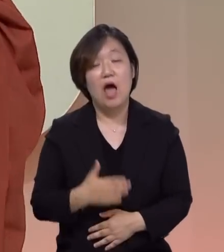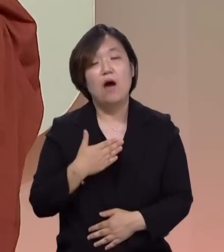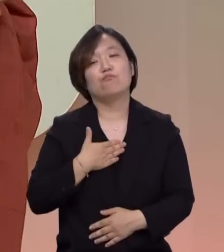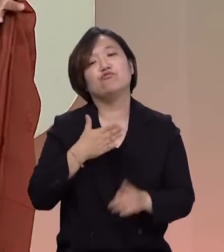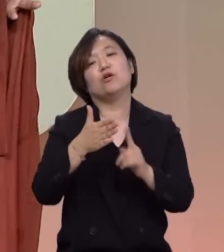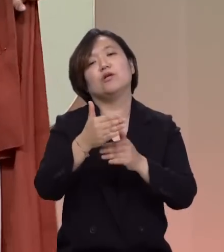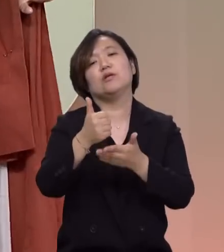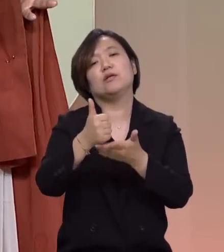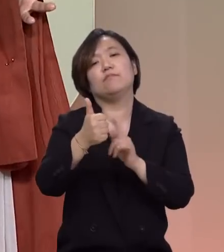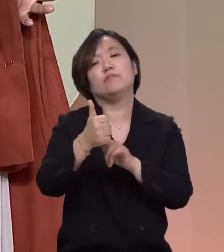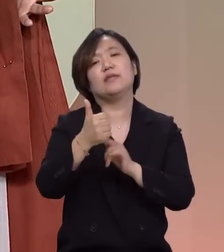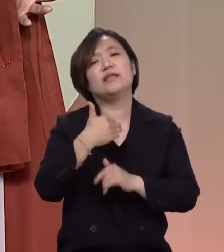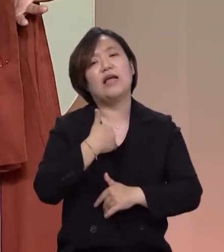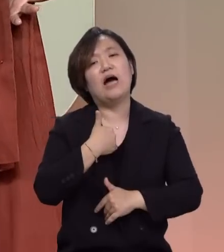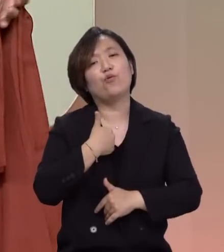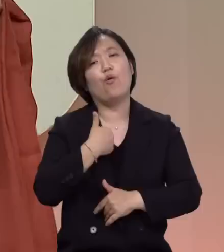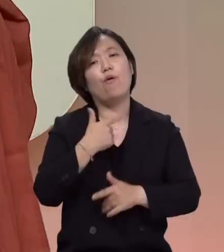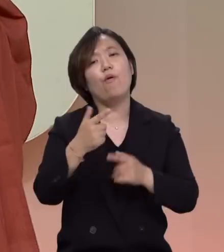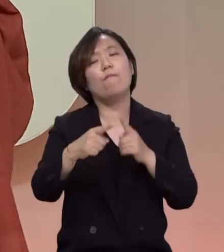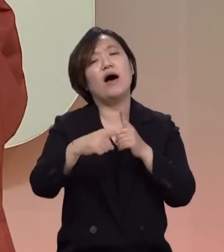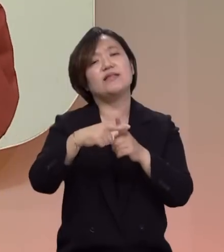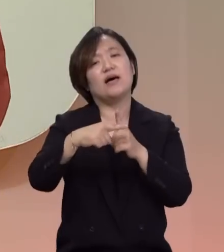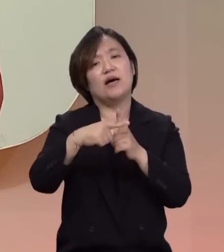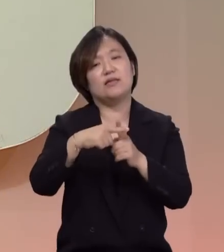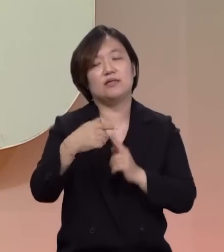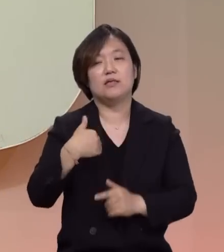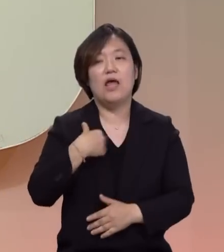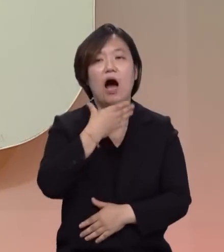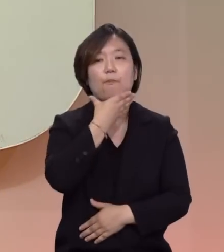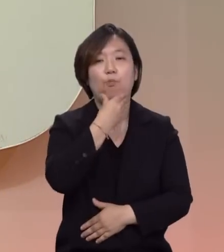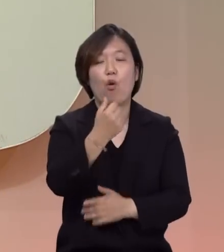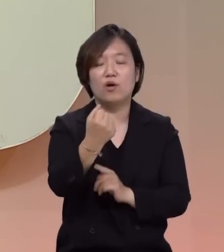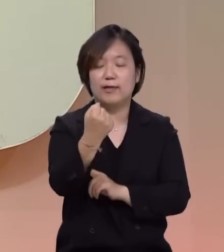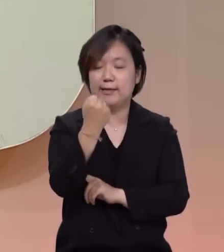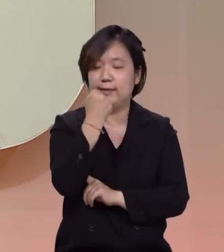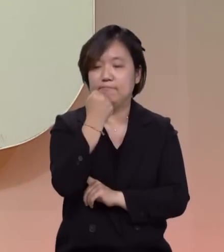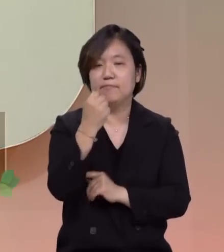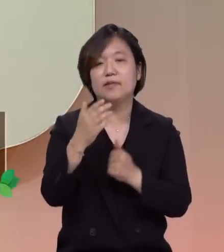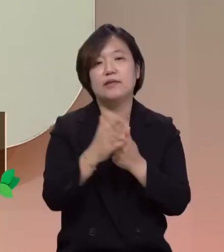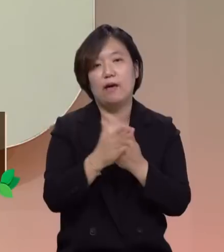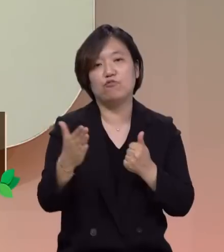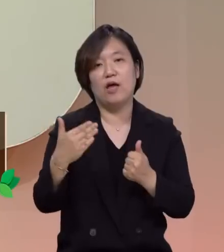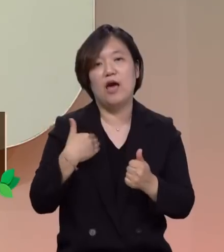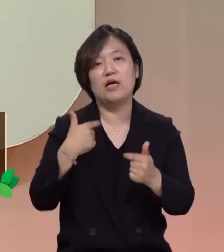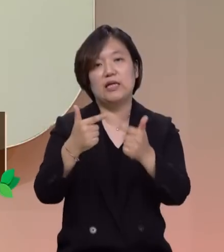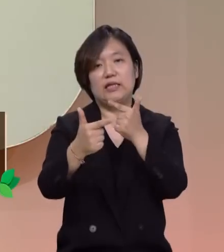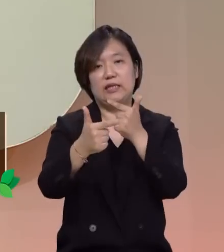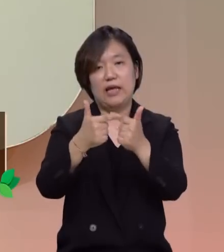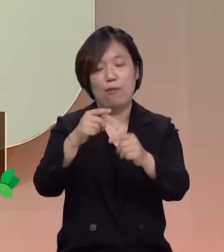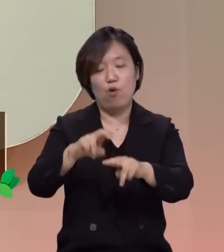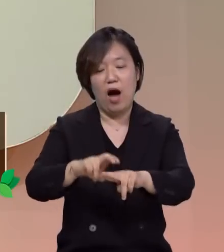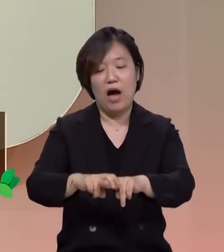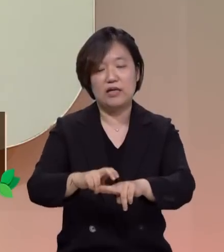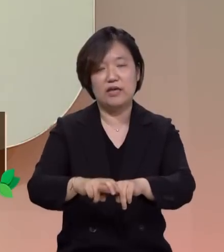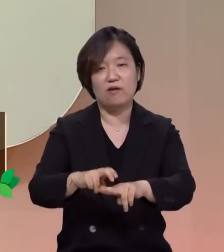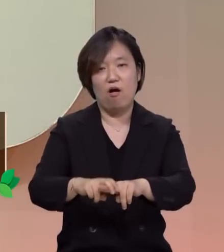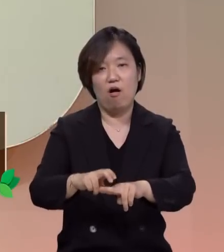나 또한 복의 힘이 있었기 때문에 이렇게 보리수나무 아래에서 마왕을